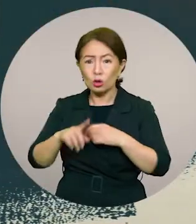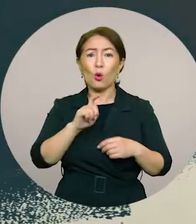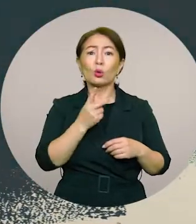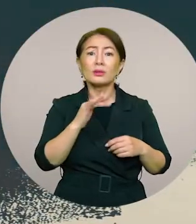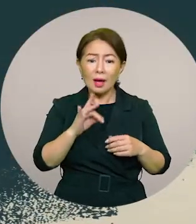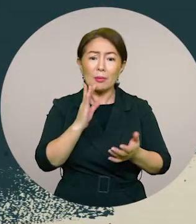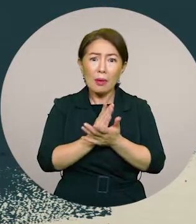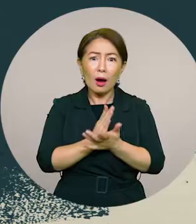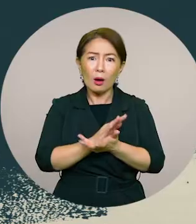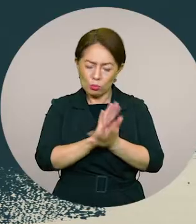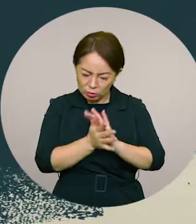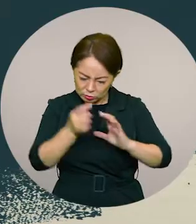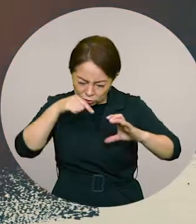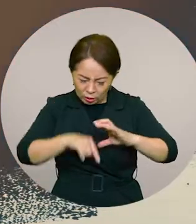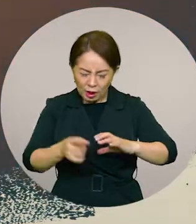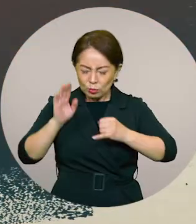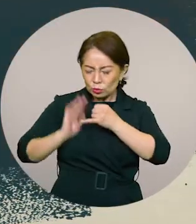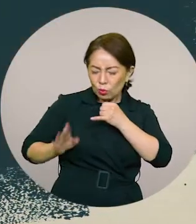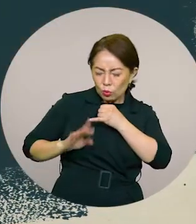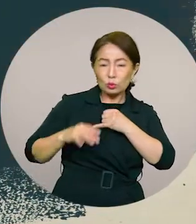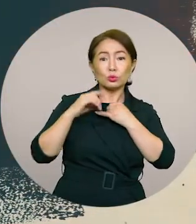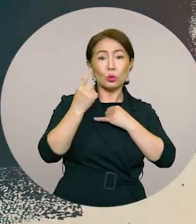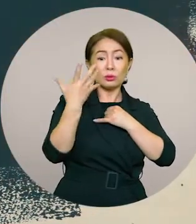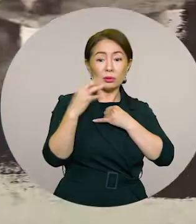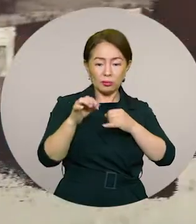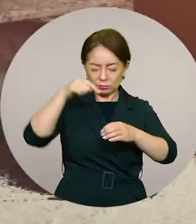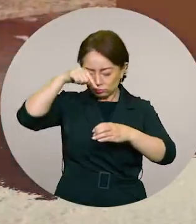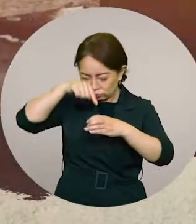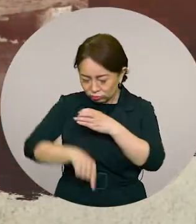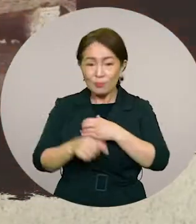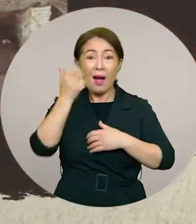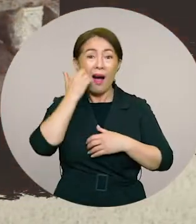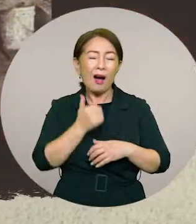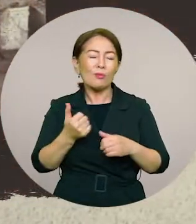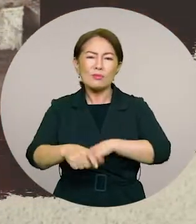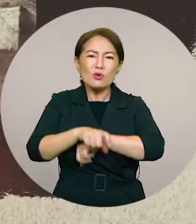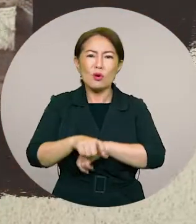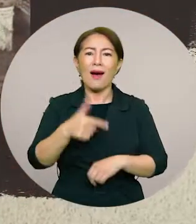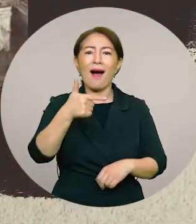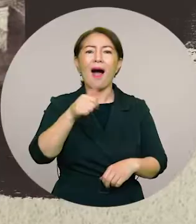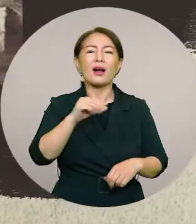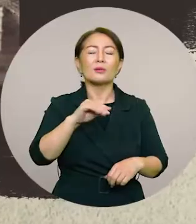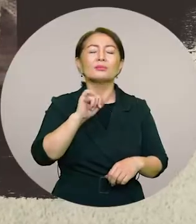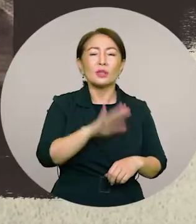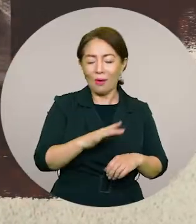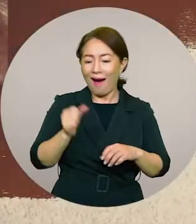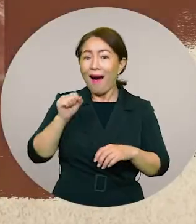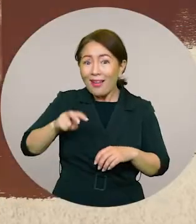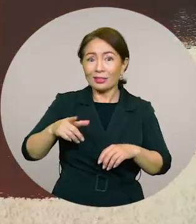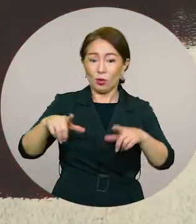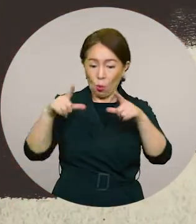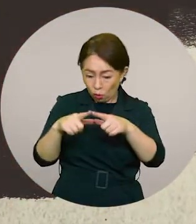ч ордны хэмжээнд байгаагүй тул хамгийн сүүлчийн буюу 150 дахь хөрмийг Ахмад геологч Гарамжавгай Алтан гурвалжин гэж нэрлсэн